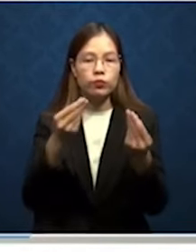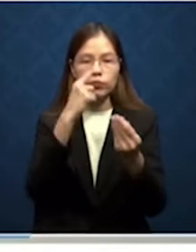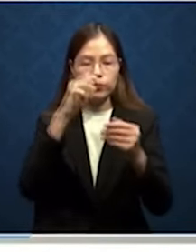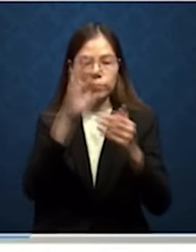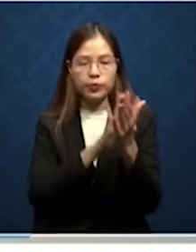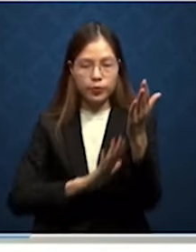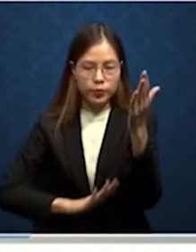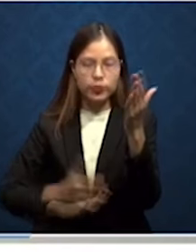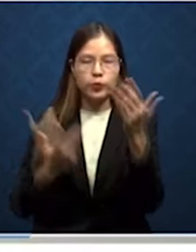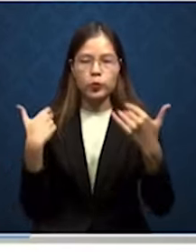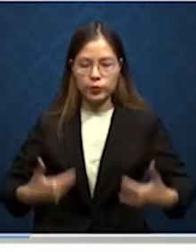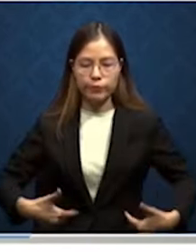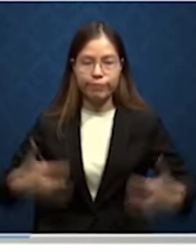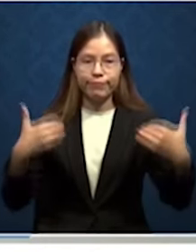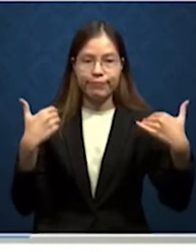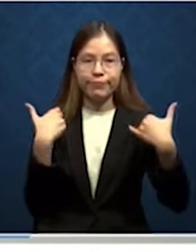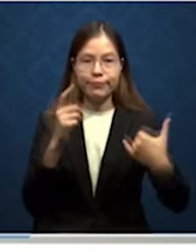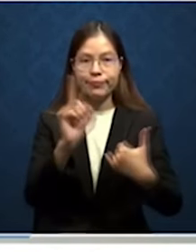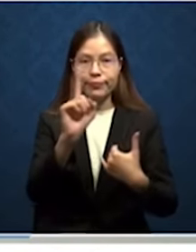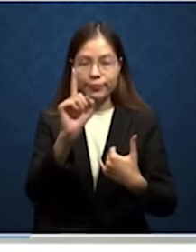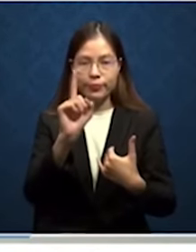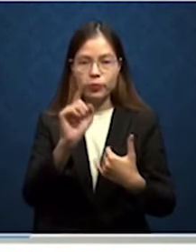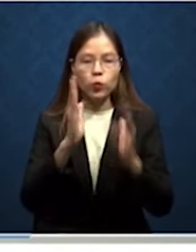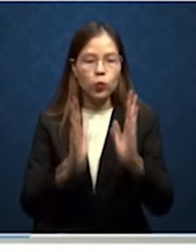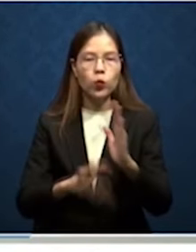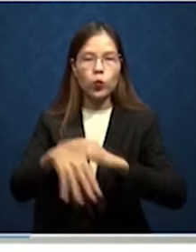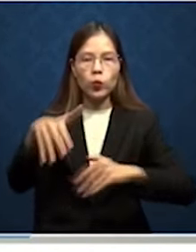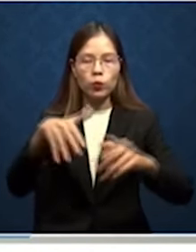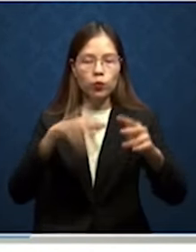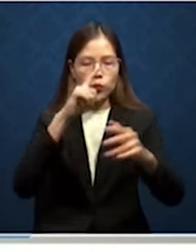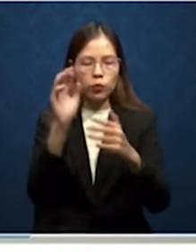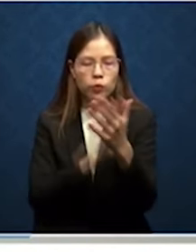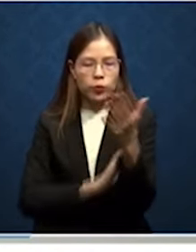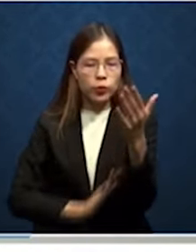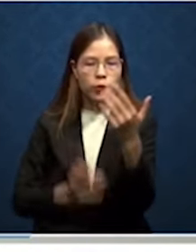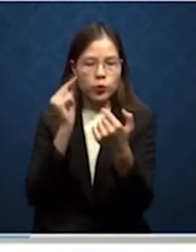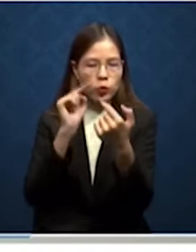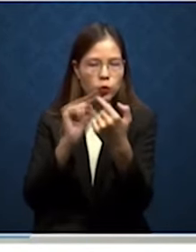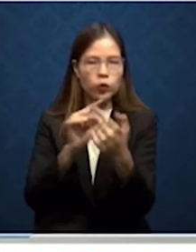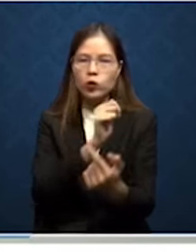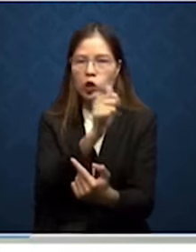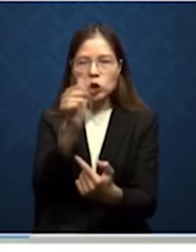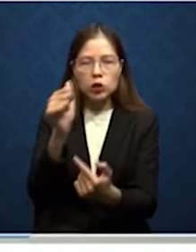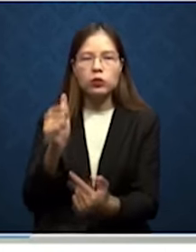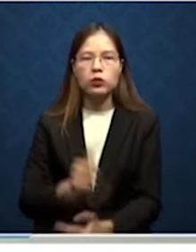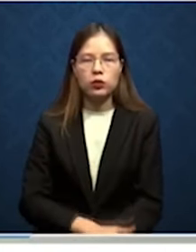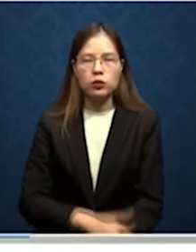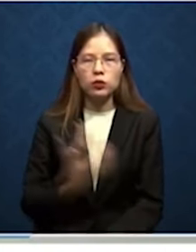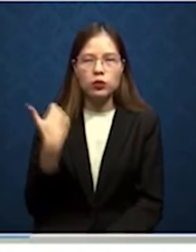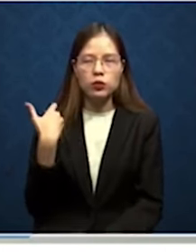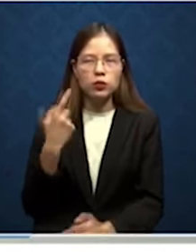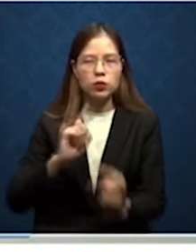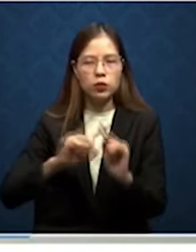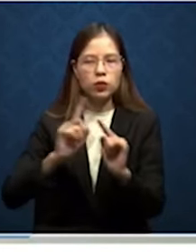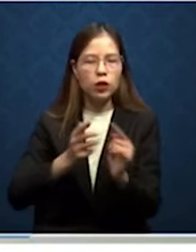ยและคุณภาพชีวิตของคนไทยไปสู่สิ่งที่ดีกว่าและดีขึ้นในทุกๆมิติ